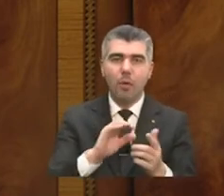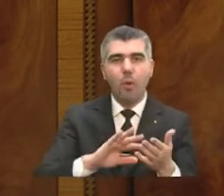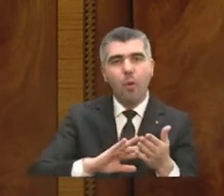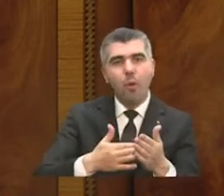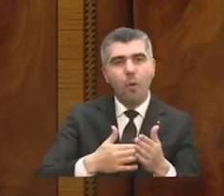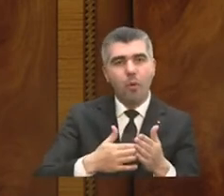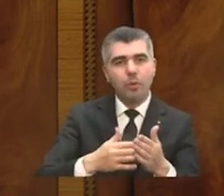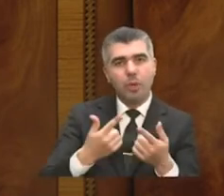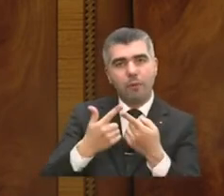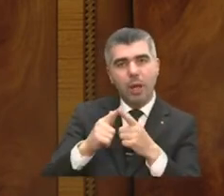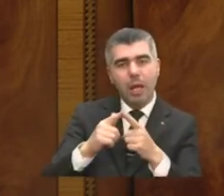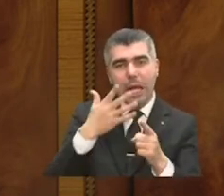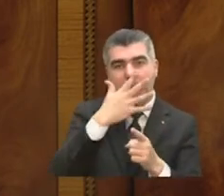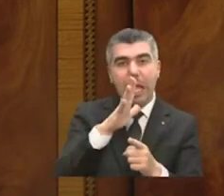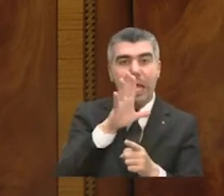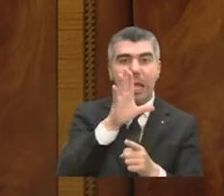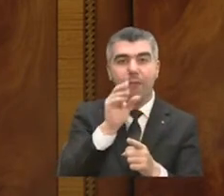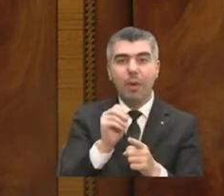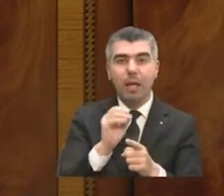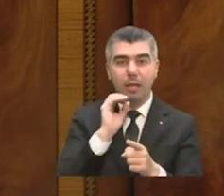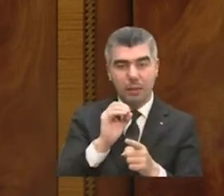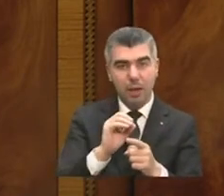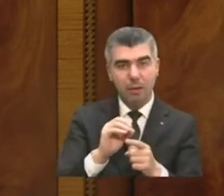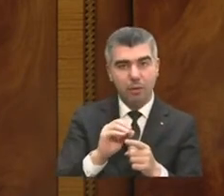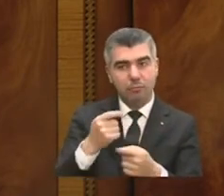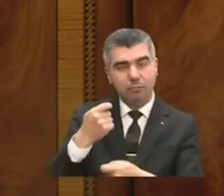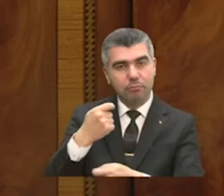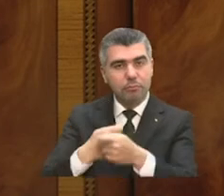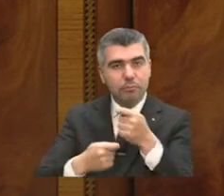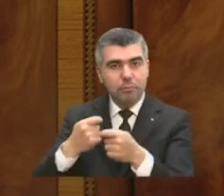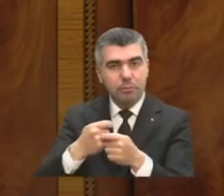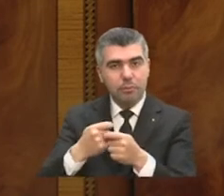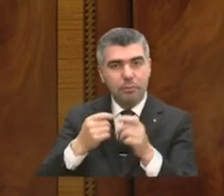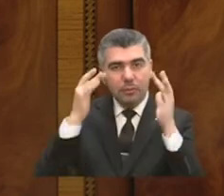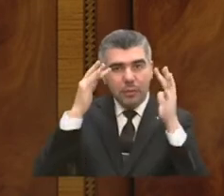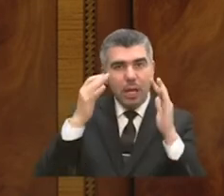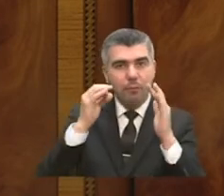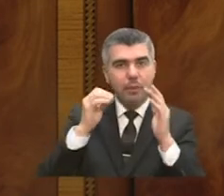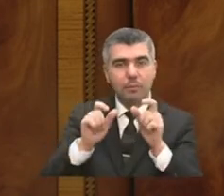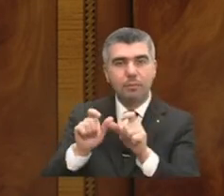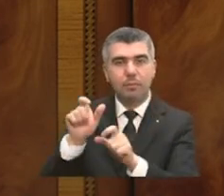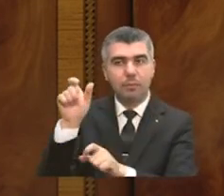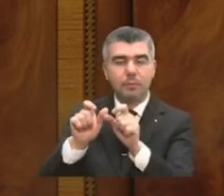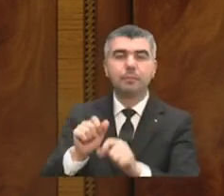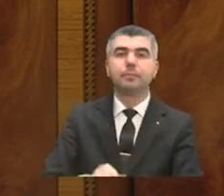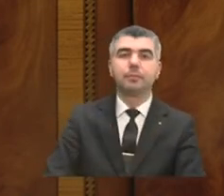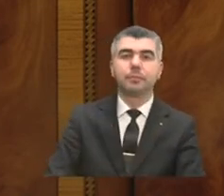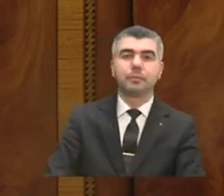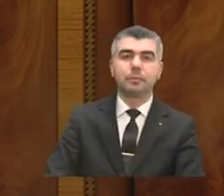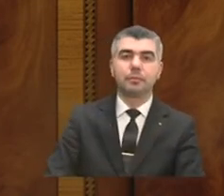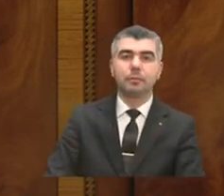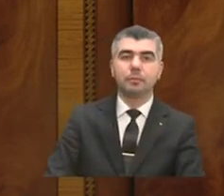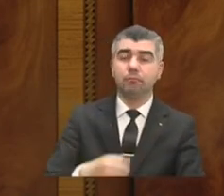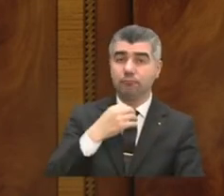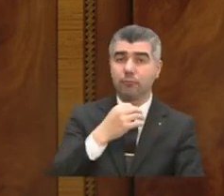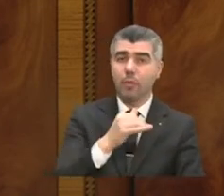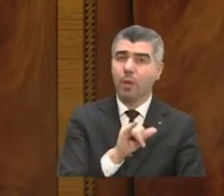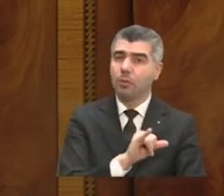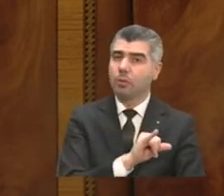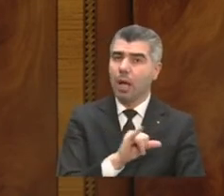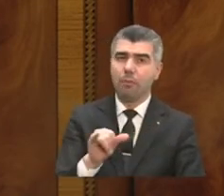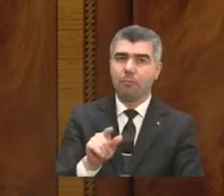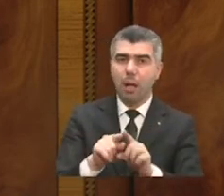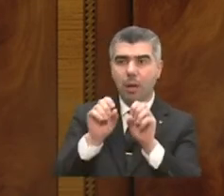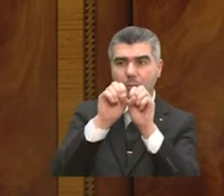une compétition et dérange par là certains qui considéraient que c'était un droit d'avoir la